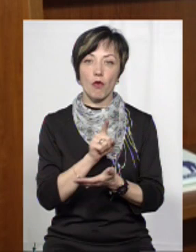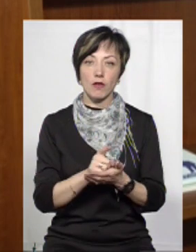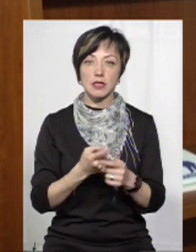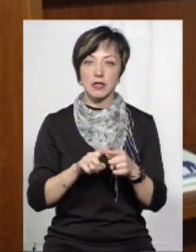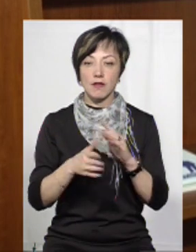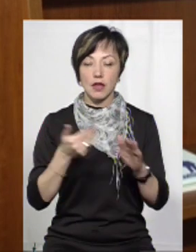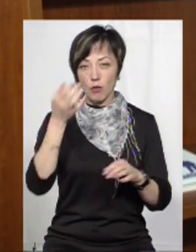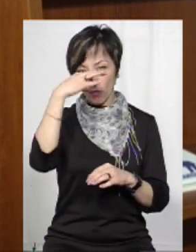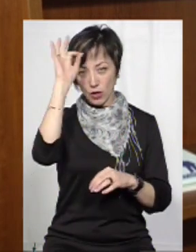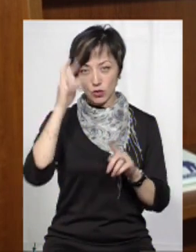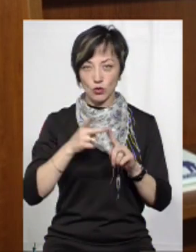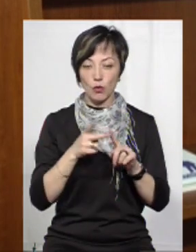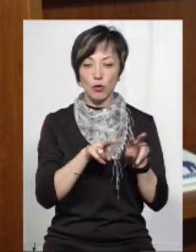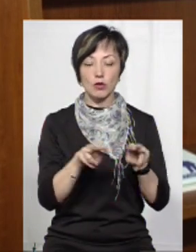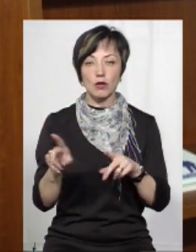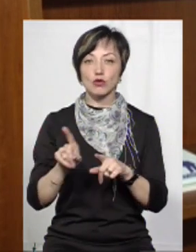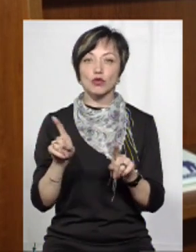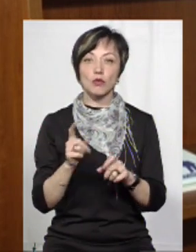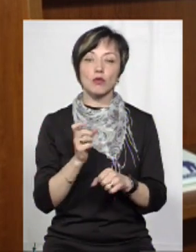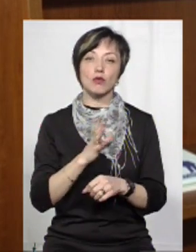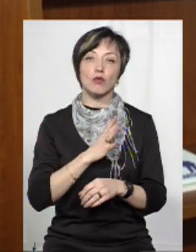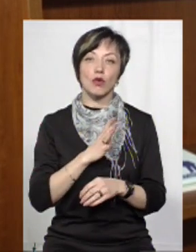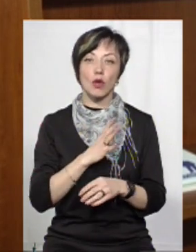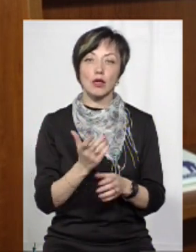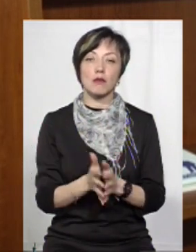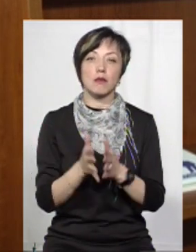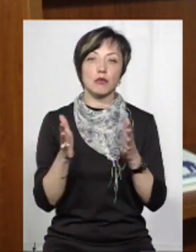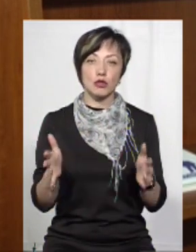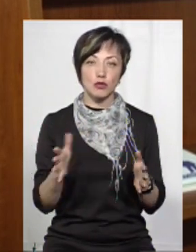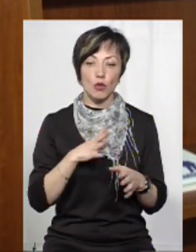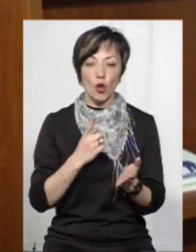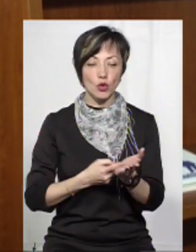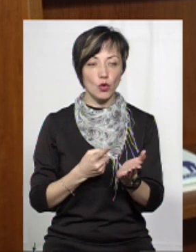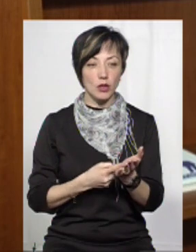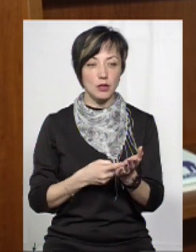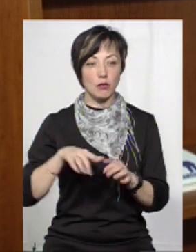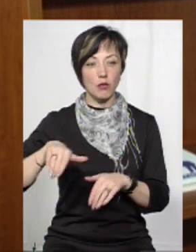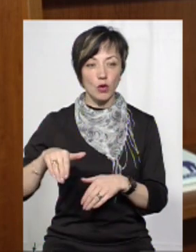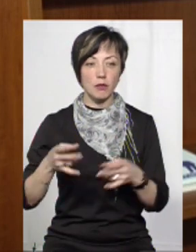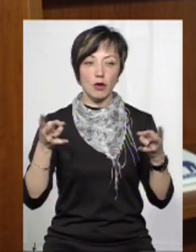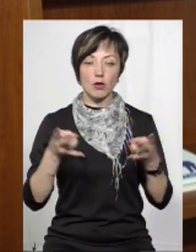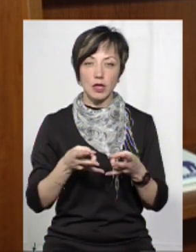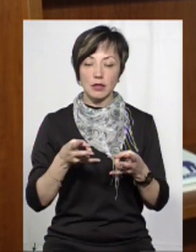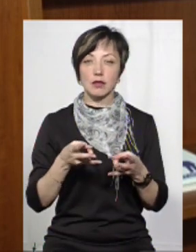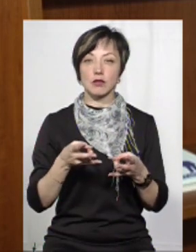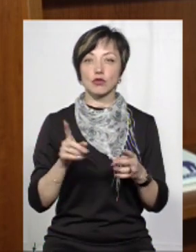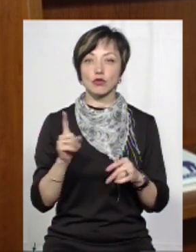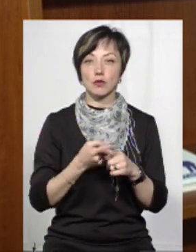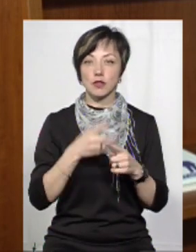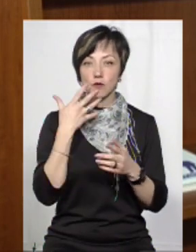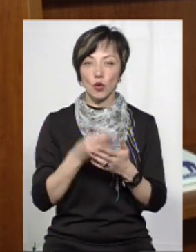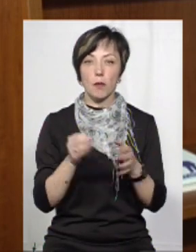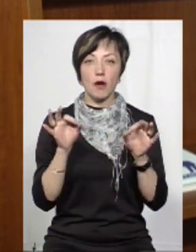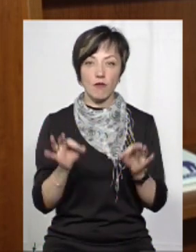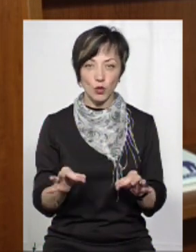викликати поліцію, друге – прослідкувати, аби було набагато більше доказів, які потім пригодяться, аби довести свою